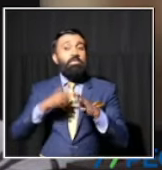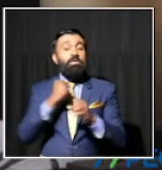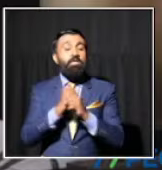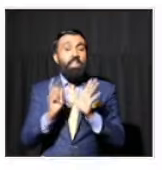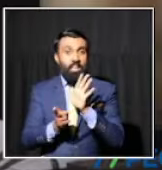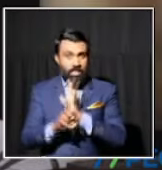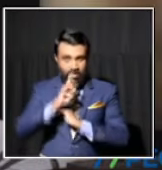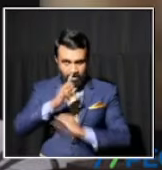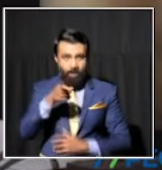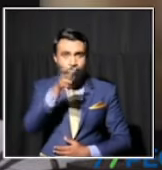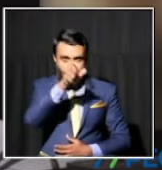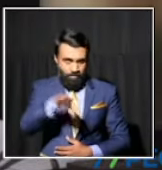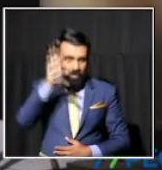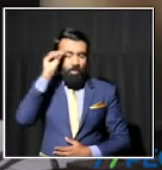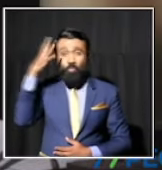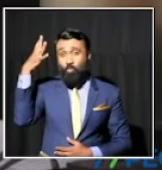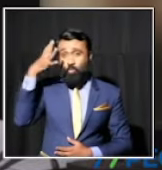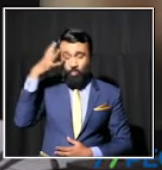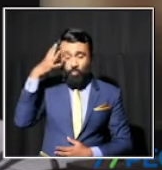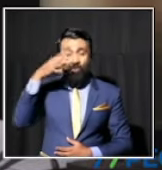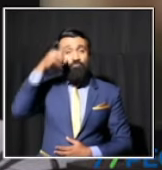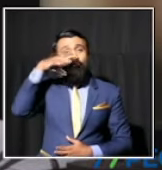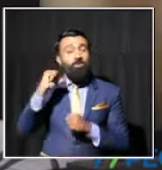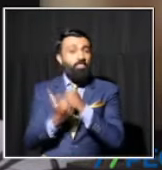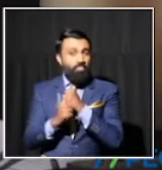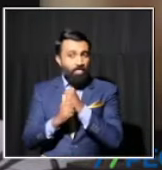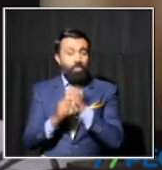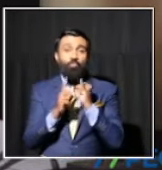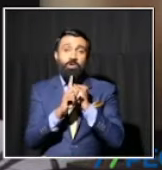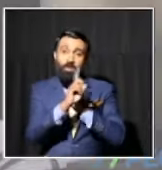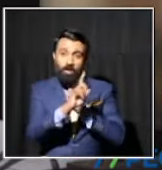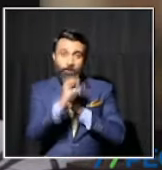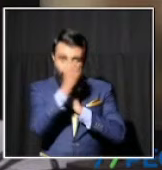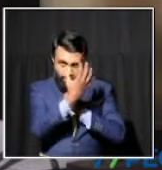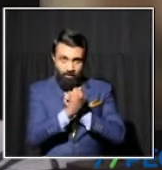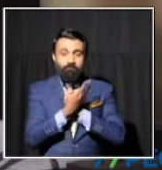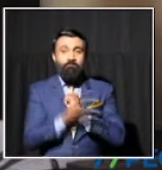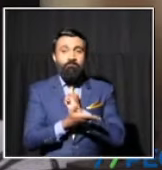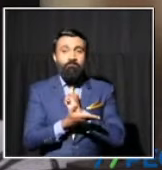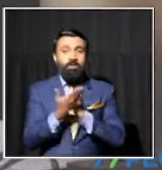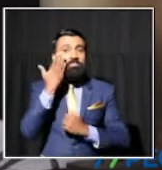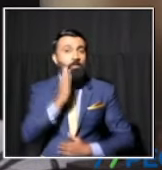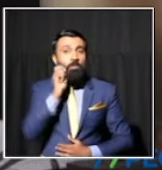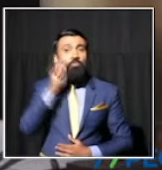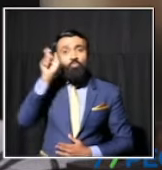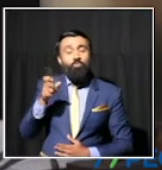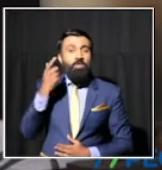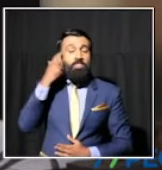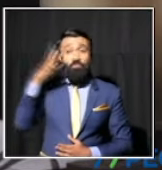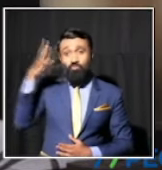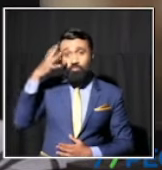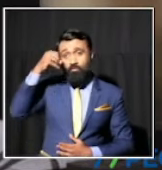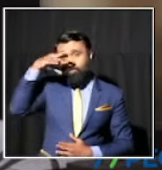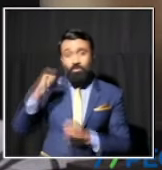හරි පිළිගන්නවද? සෝලා පව සූර්ය බලයෙන් විදුලිය නිෂ්පාදනය කරන ඒකකයක් රුපියල් 50කට ගන්න ඕනද? සාමාන්‍ය පුරවැසියන් හිතන් ඉන්නේ මොකද්ද? සූර්ය බලයෙන් විදුලිය